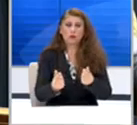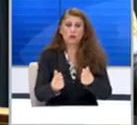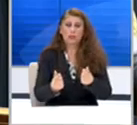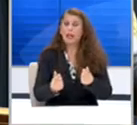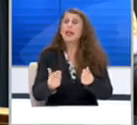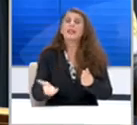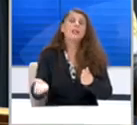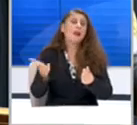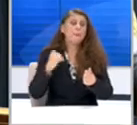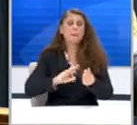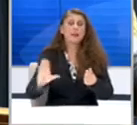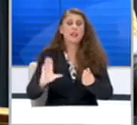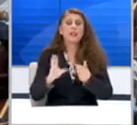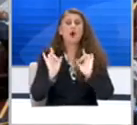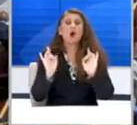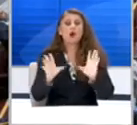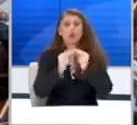ακαρπή.